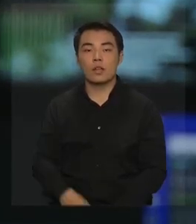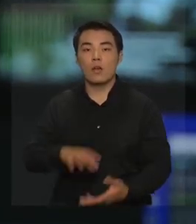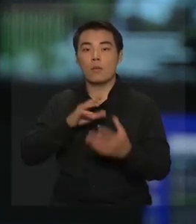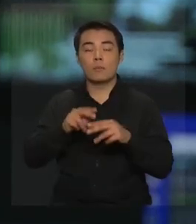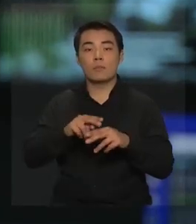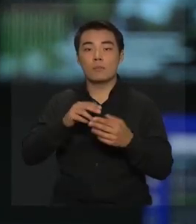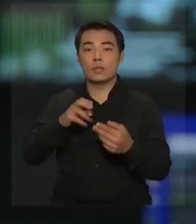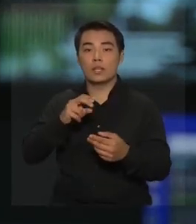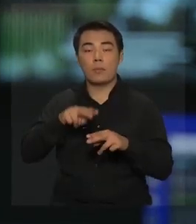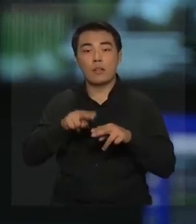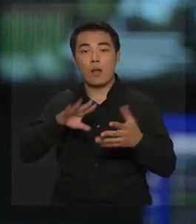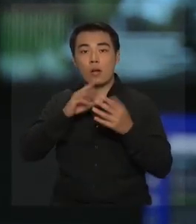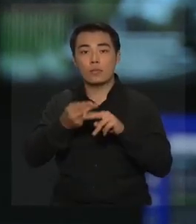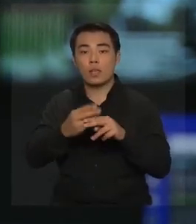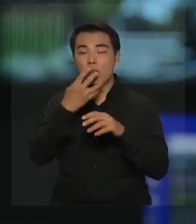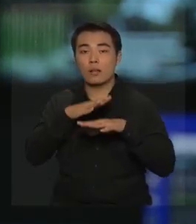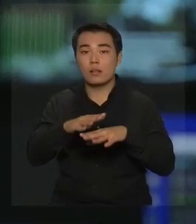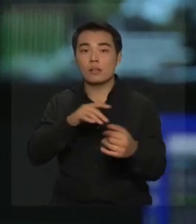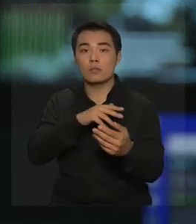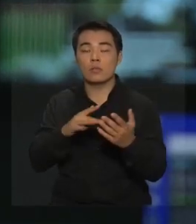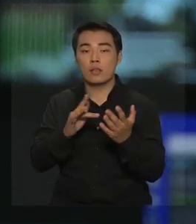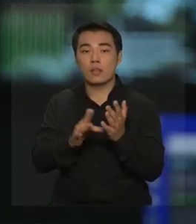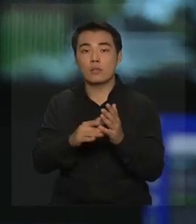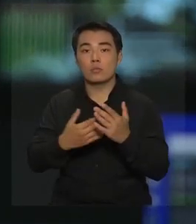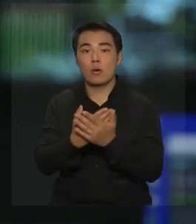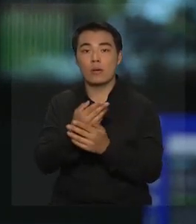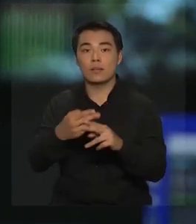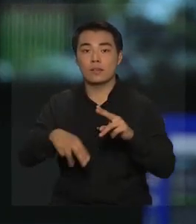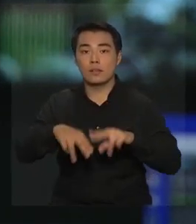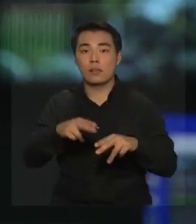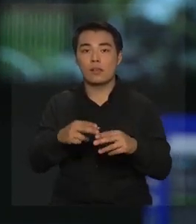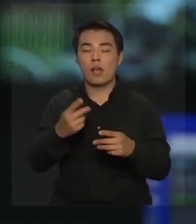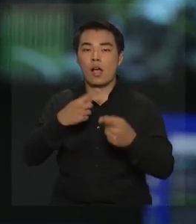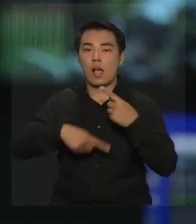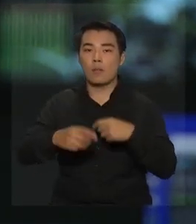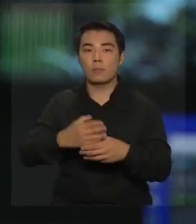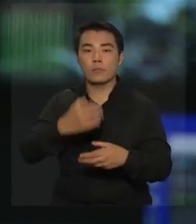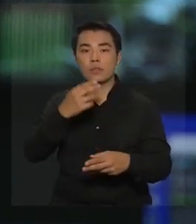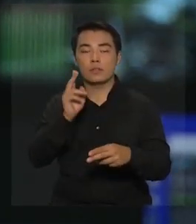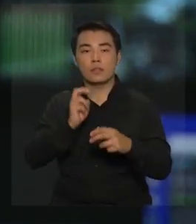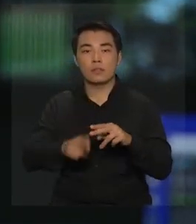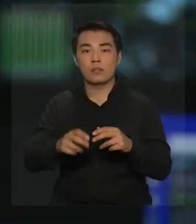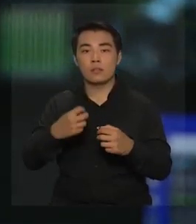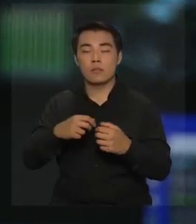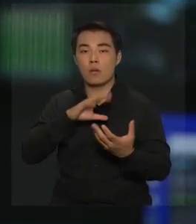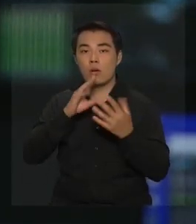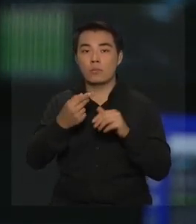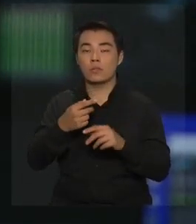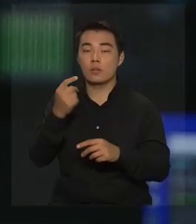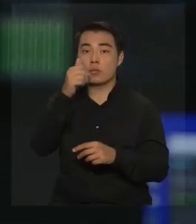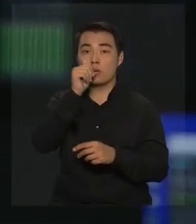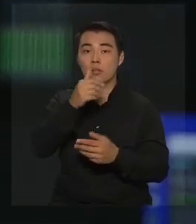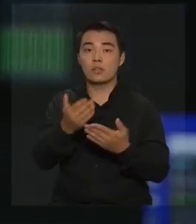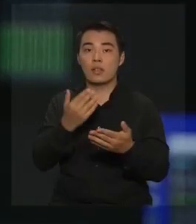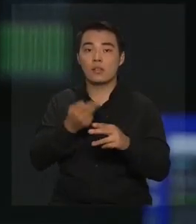Петропавл жылу электр орталығының жаңадан салынып жатқан мұржасы қайта бұзылып жатыр. Өйткені бір жыл бұрын құлаған құбырды